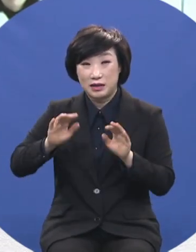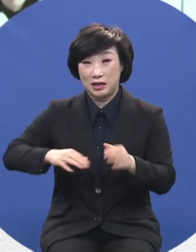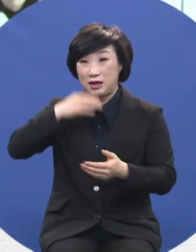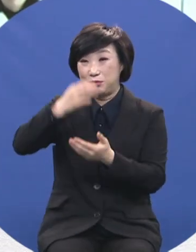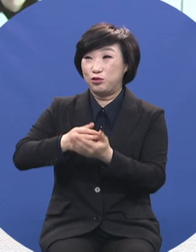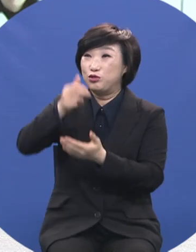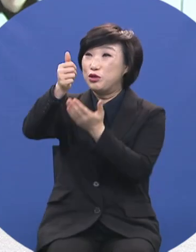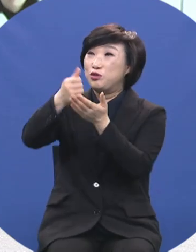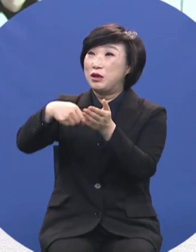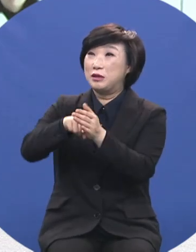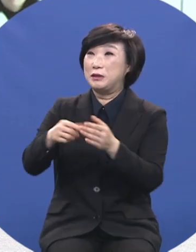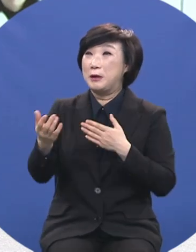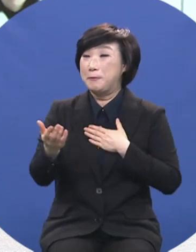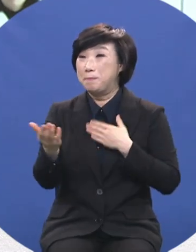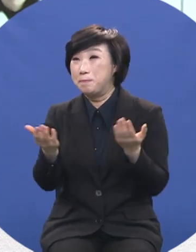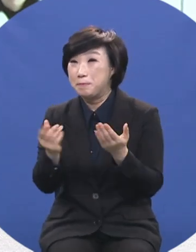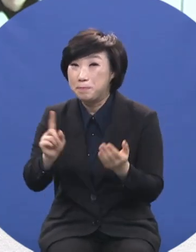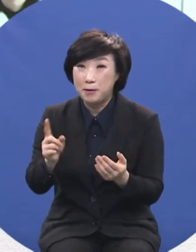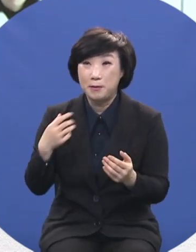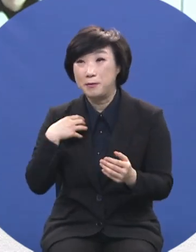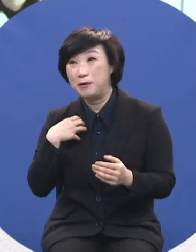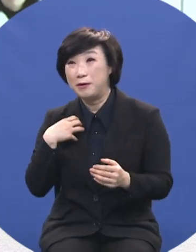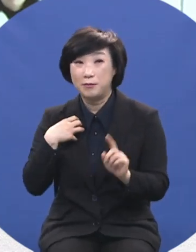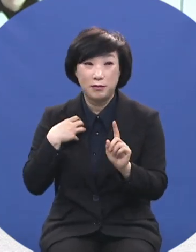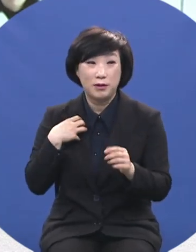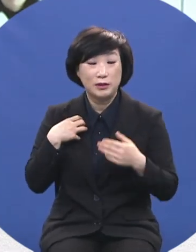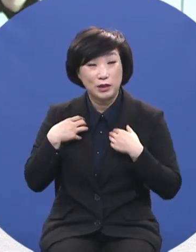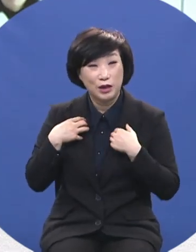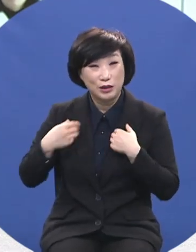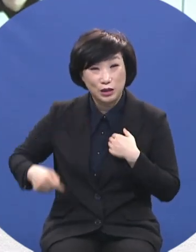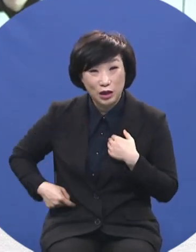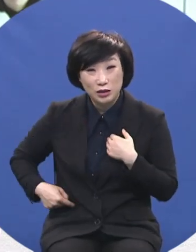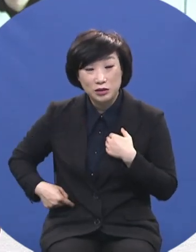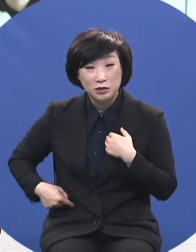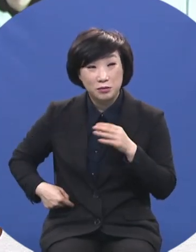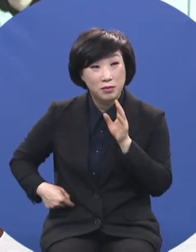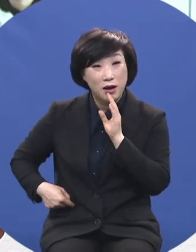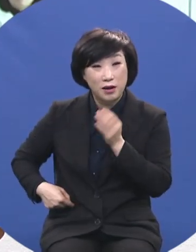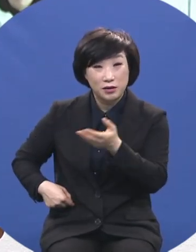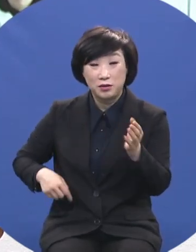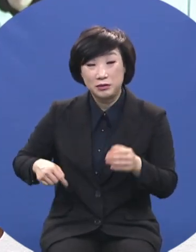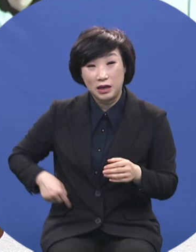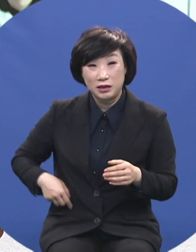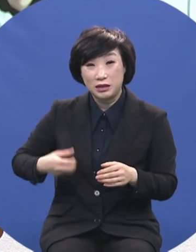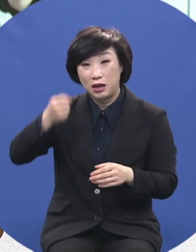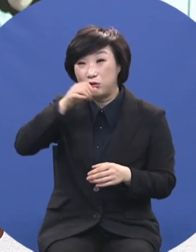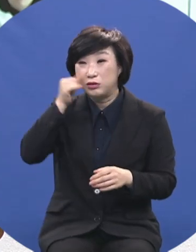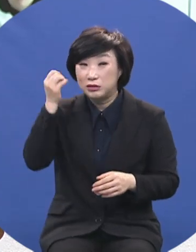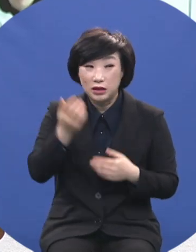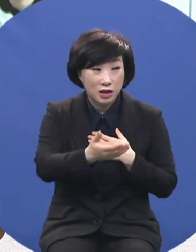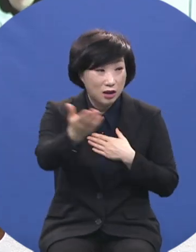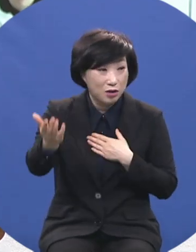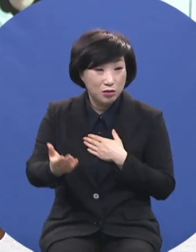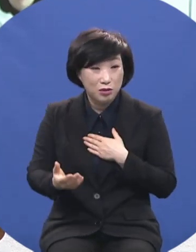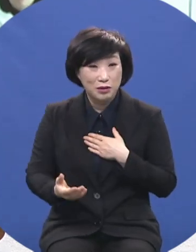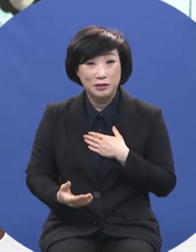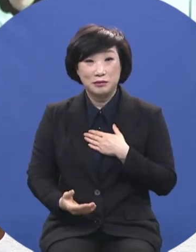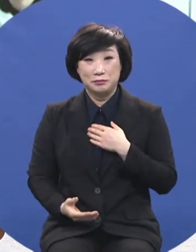내가 무엇인가 알아만 안 되는, 나는 양심상 안 된다고는 이만한 양심이라도 발동하지 않더냐 그